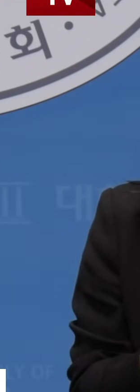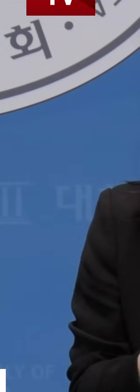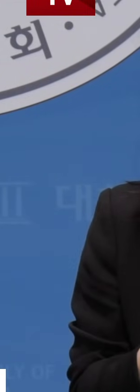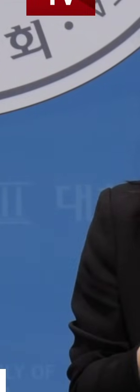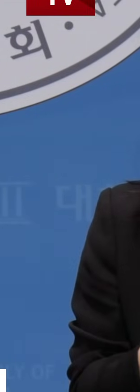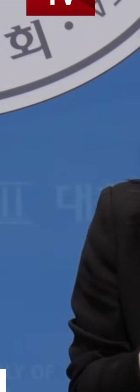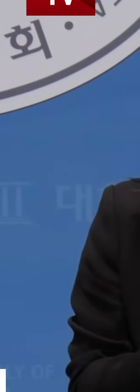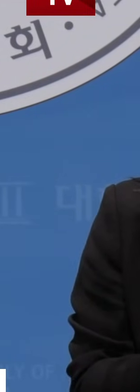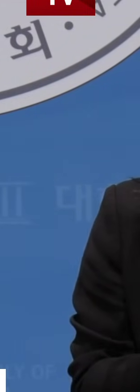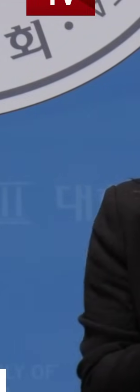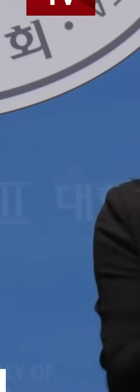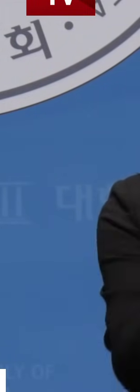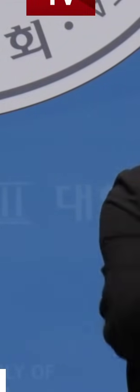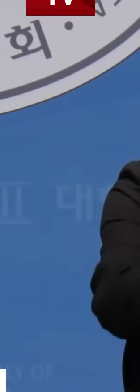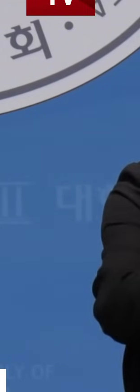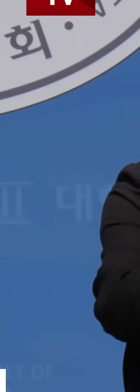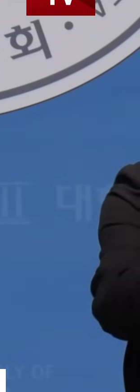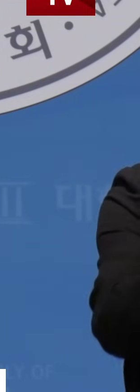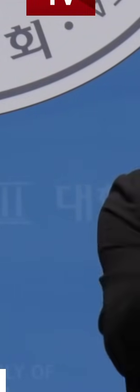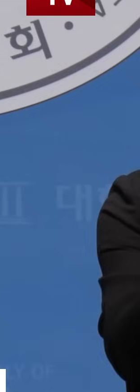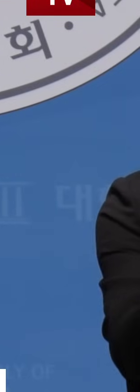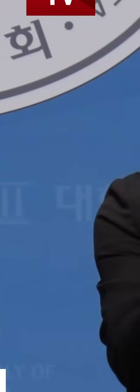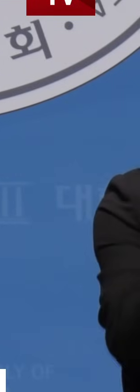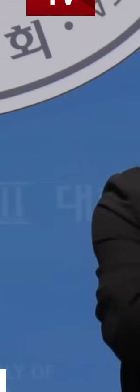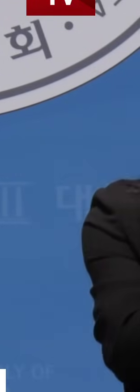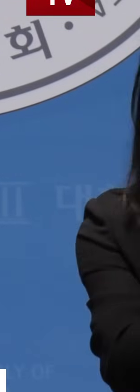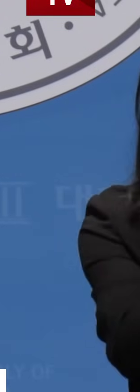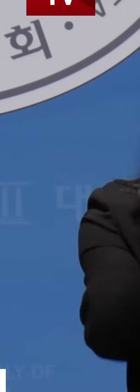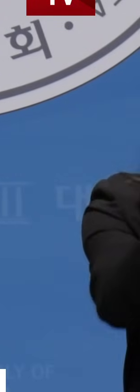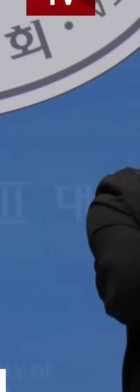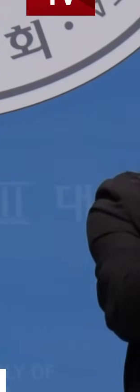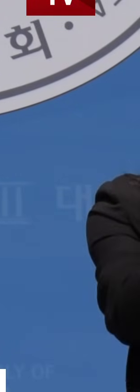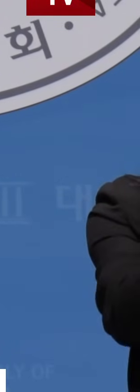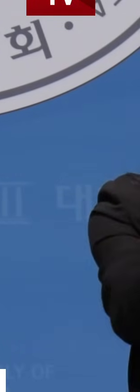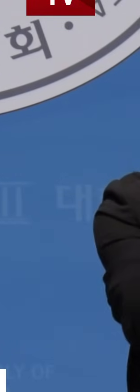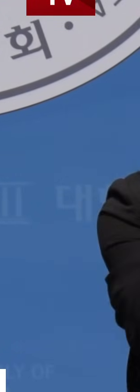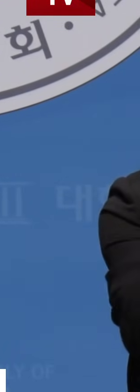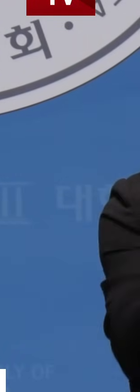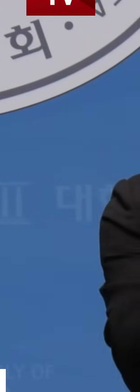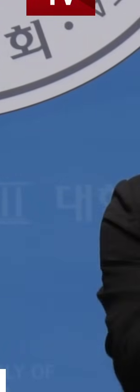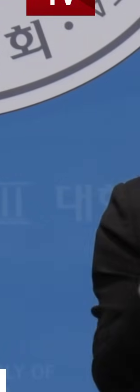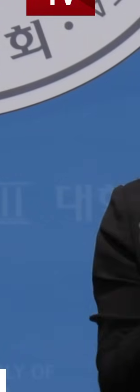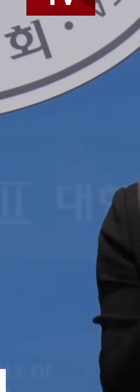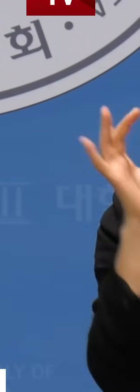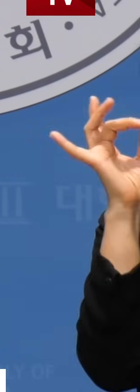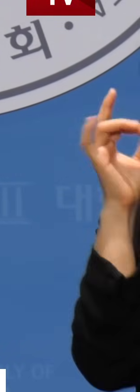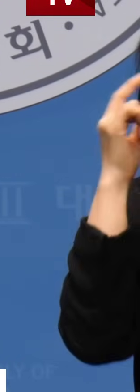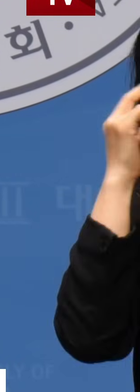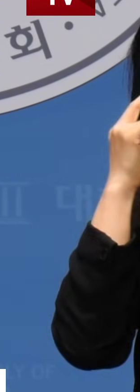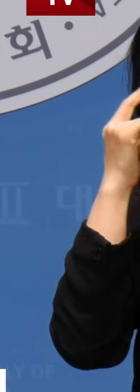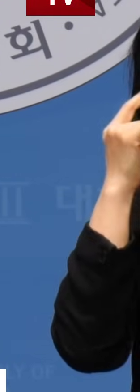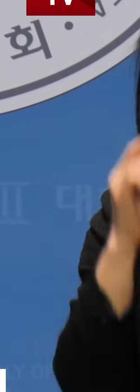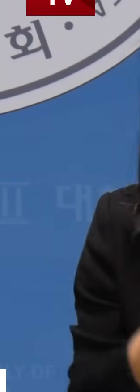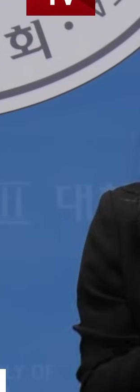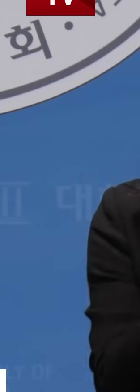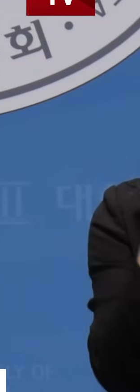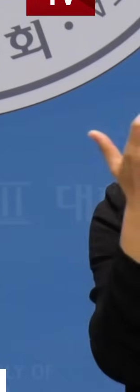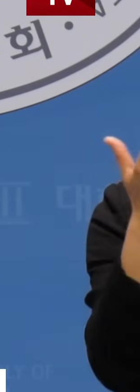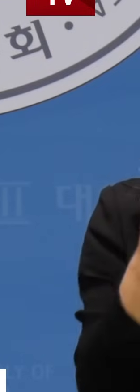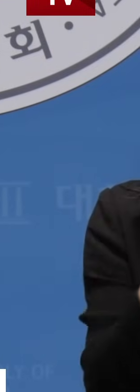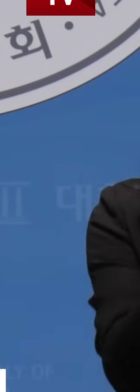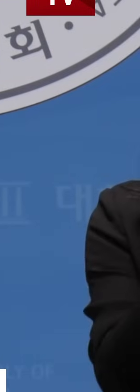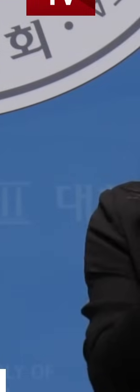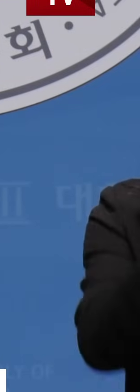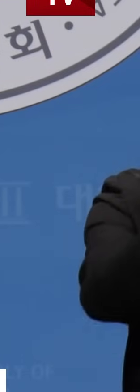그 자리에 방벽을 쌓고 있는데 왜 민주당은 아무 말도 하지 않습니까? 금강산 가는 도로와